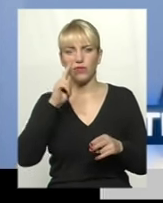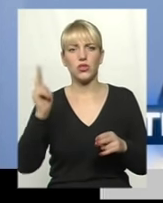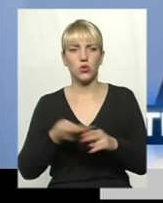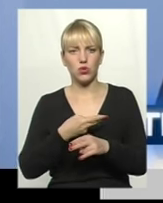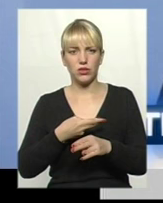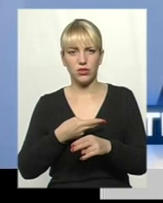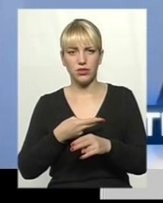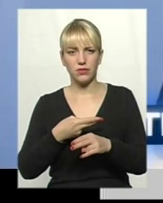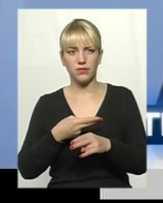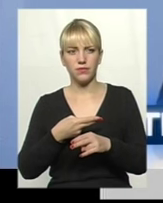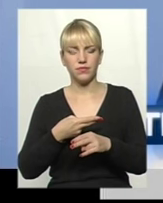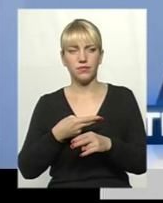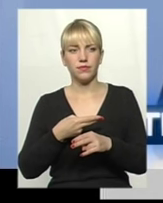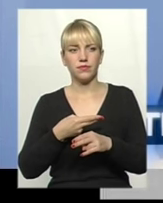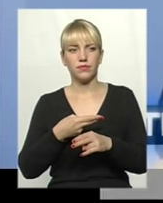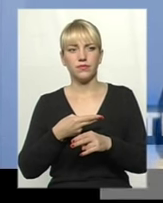відсутність